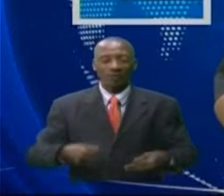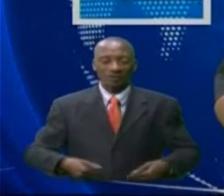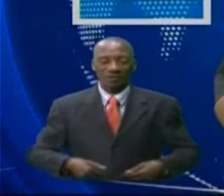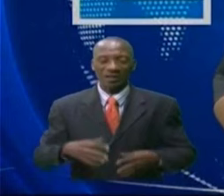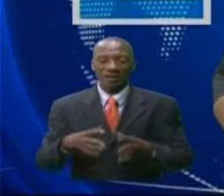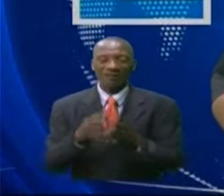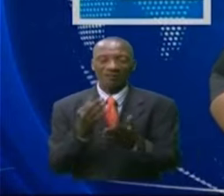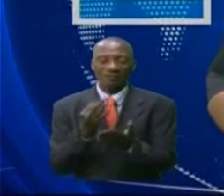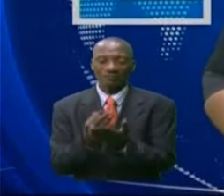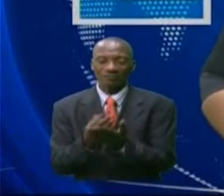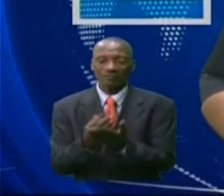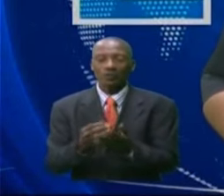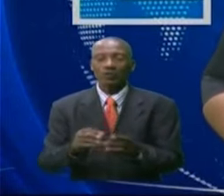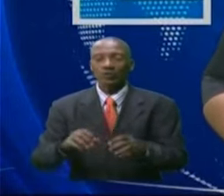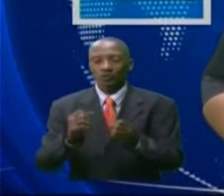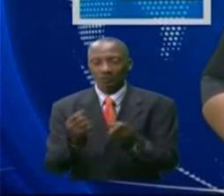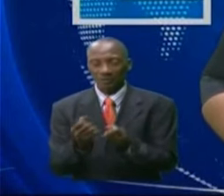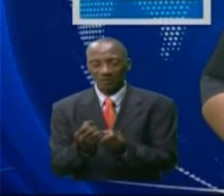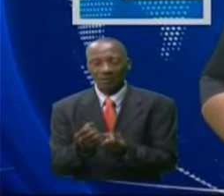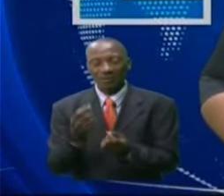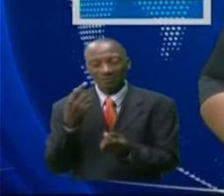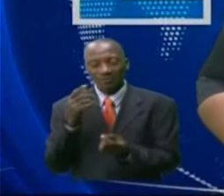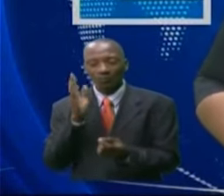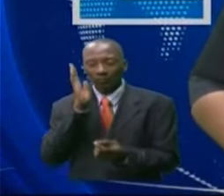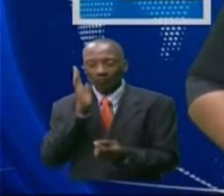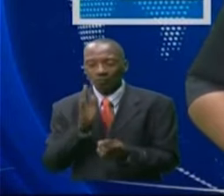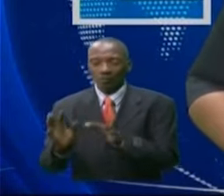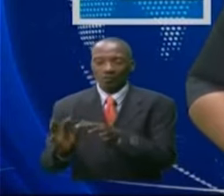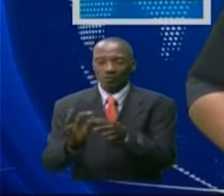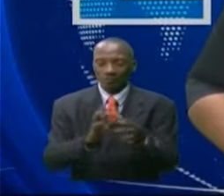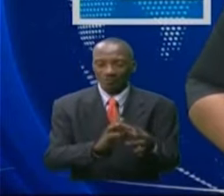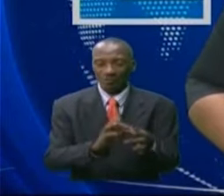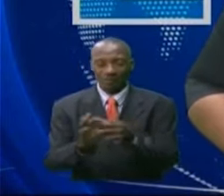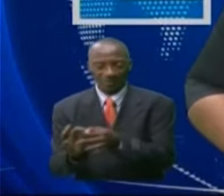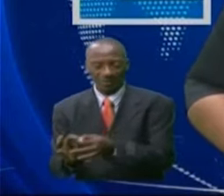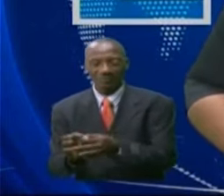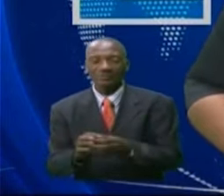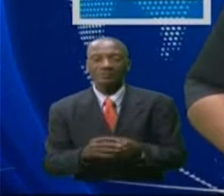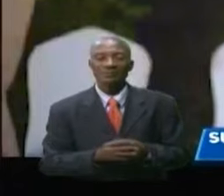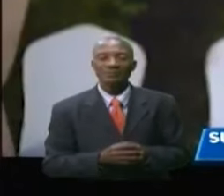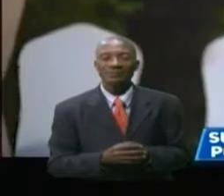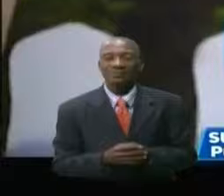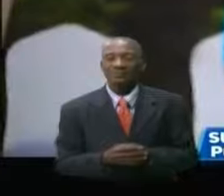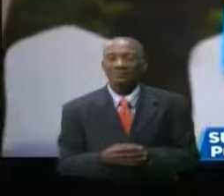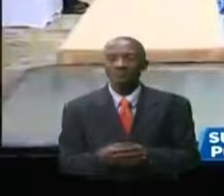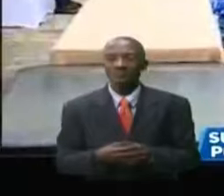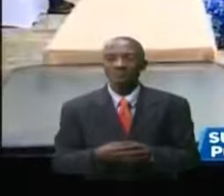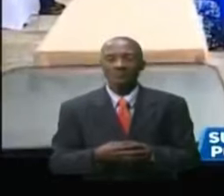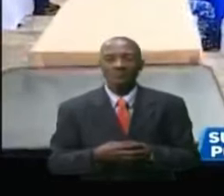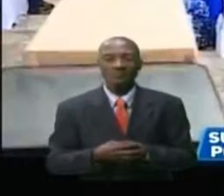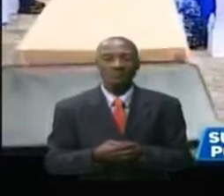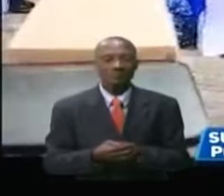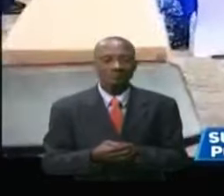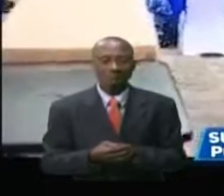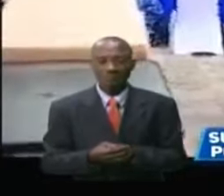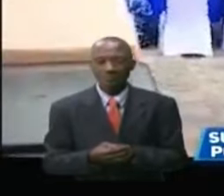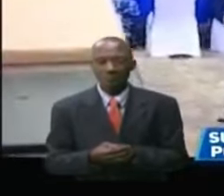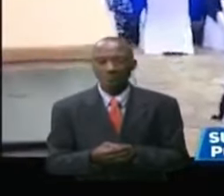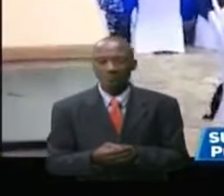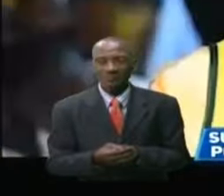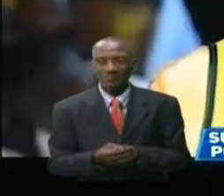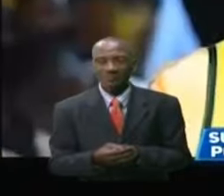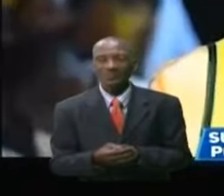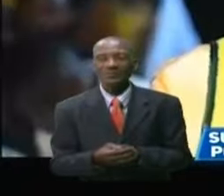pour la promotion, l'entrepreneuriat et l'emploi des jeunes. Pierre Mboussaïdi. Après l'échange qu'il a eu avec un échantillon